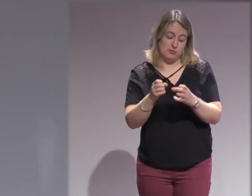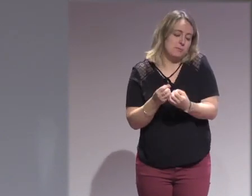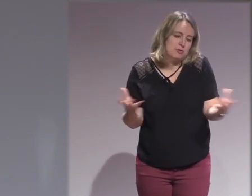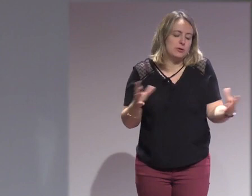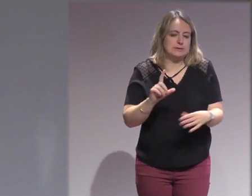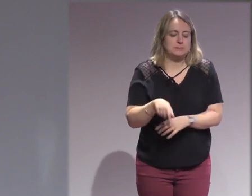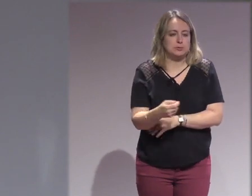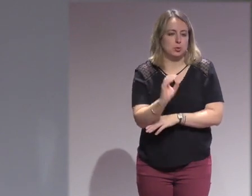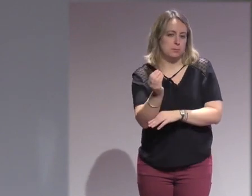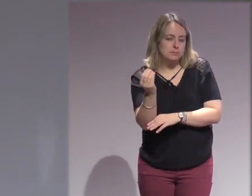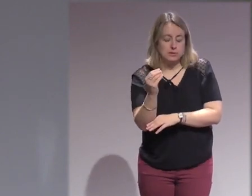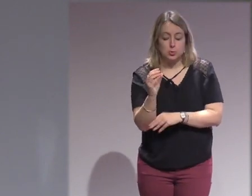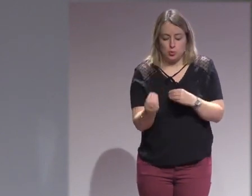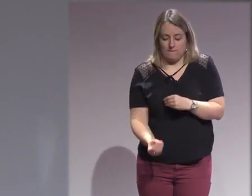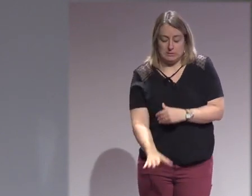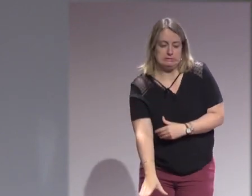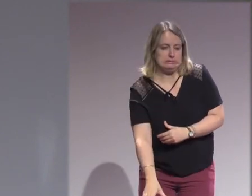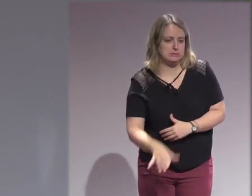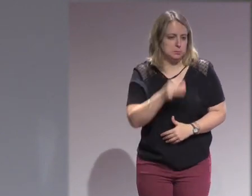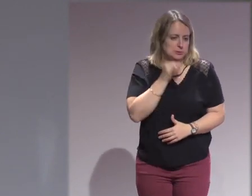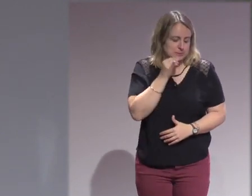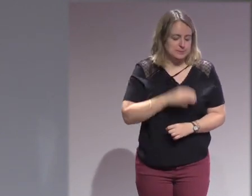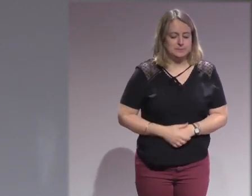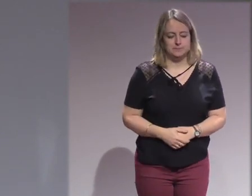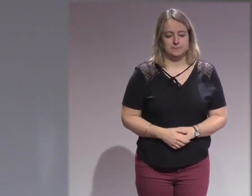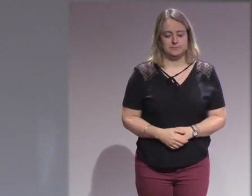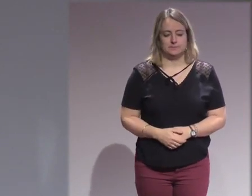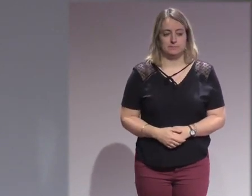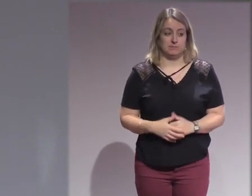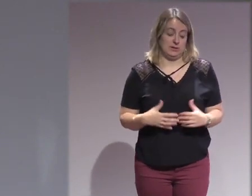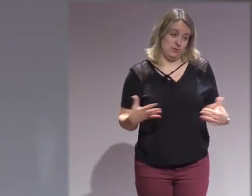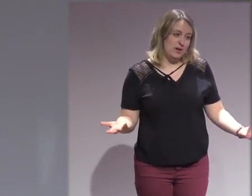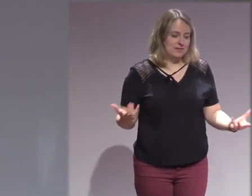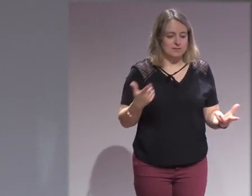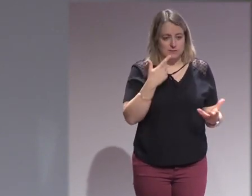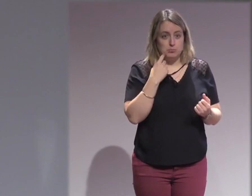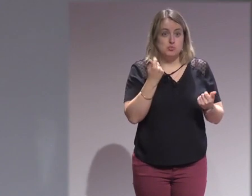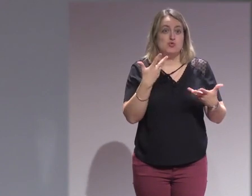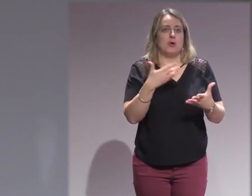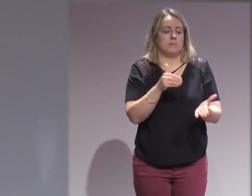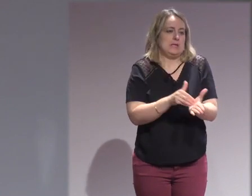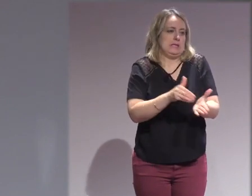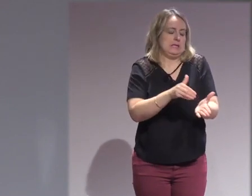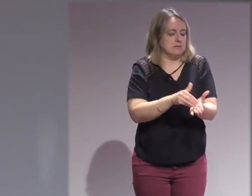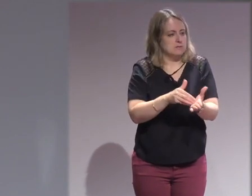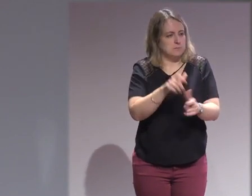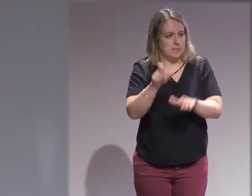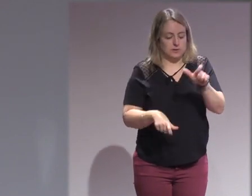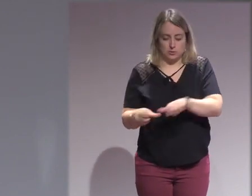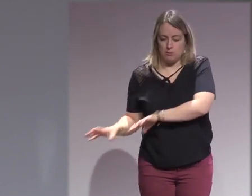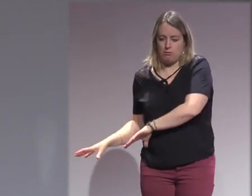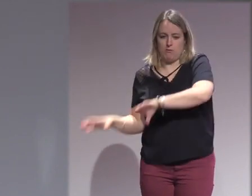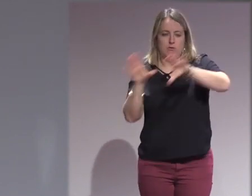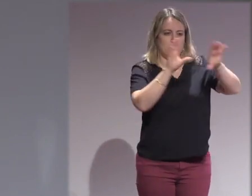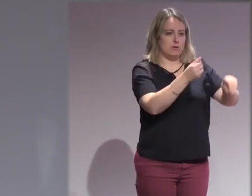des nourrissons et des enfants en très bas âge. C'est voilà, plusieurs milliers de personnes qui ont été déplacées par l'opération